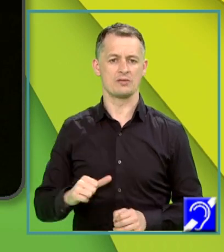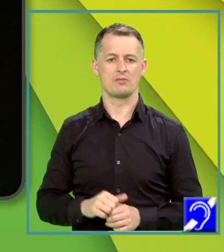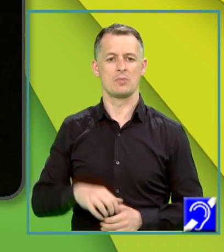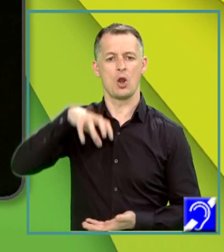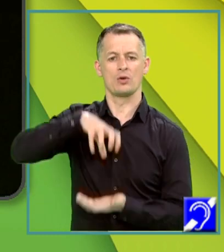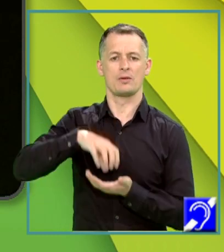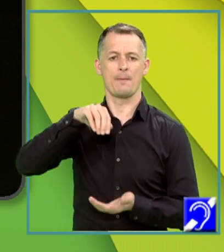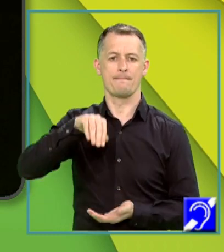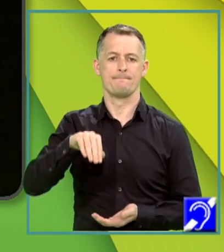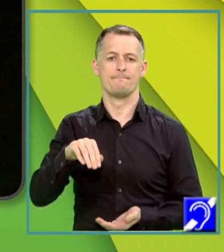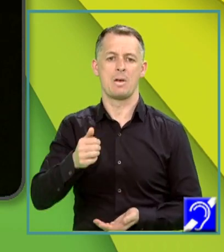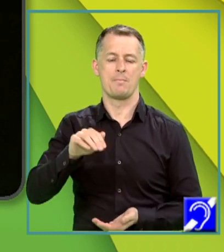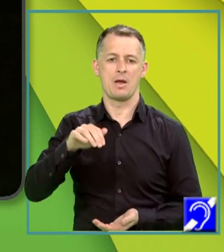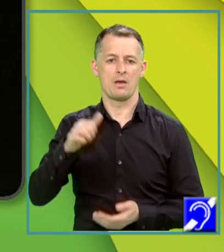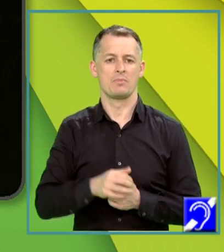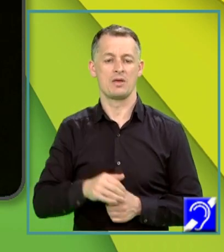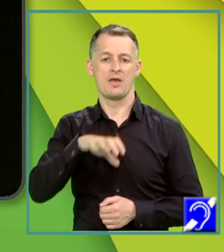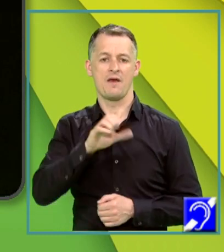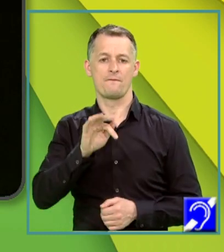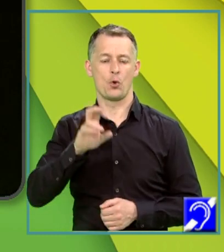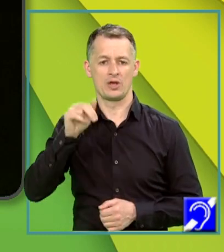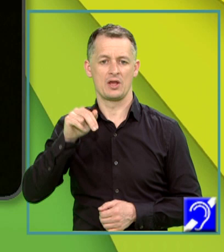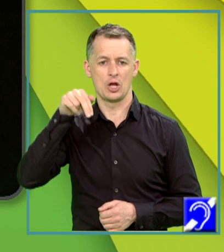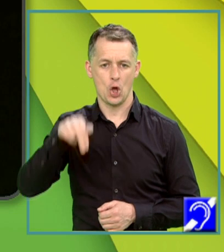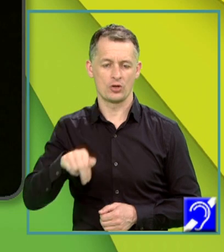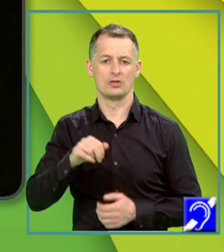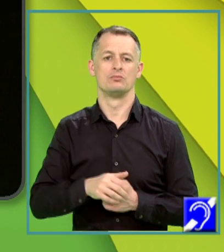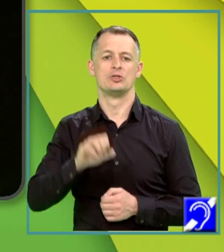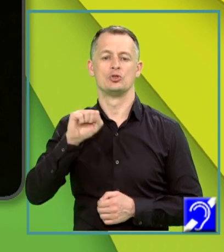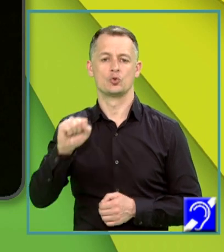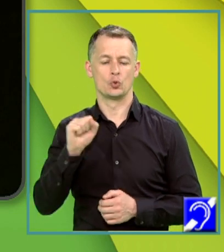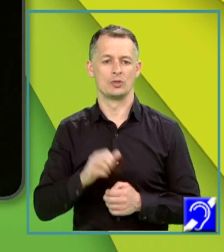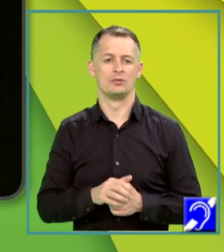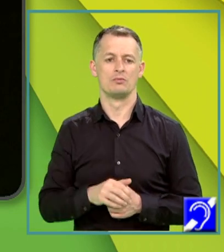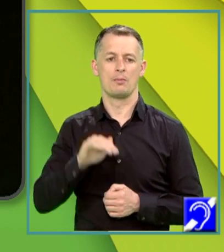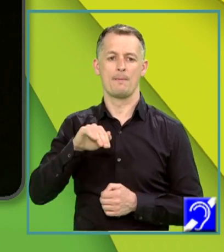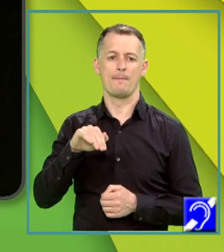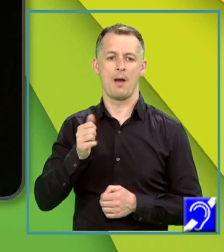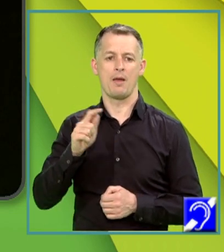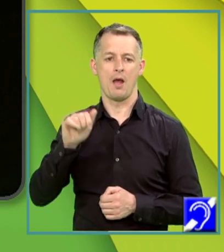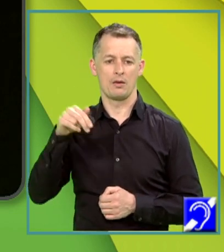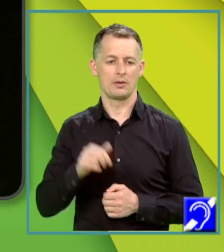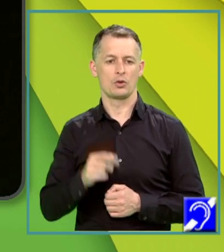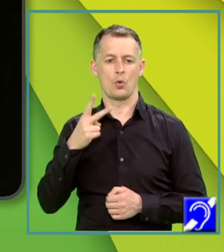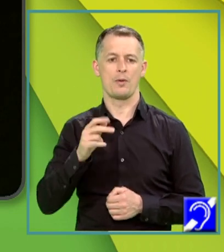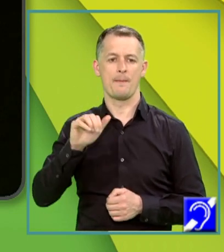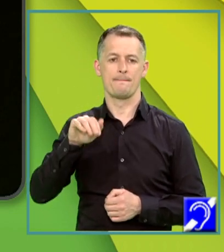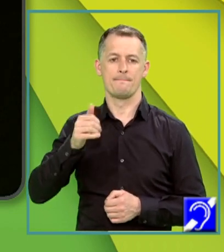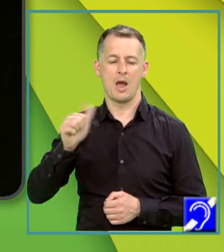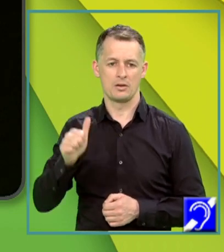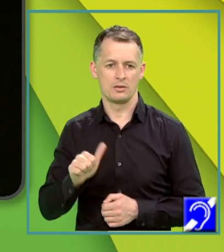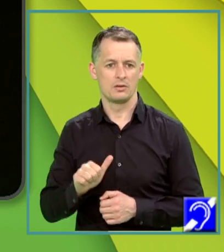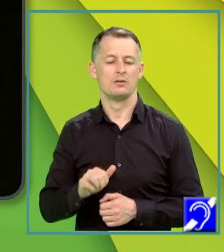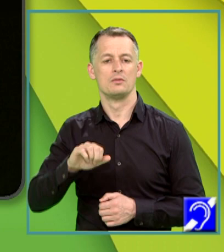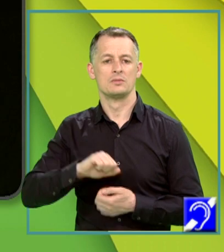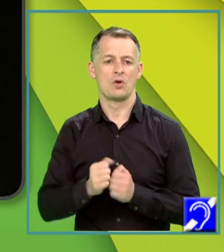Eforie Nord Eforie Sud o limbă Neptun Cap Aurora Saturn Mangalia 2 Mai va mă veche și așa